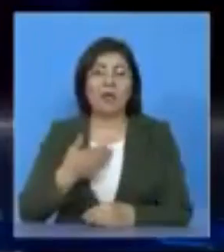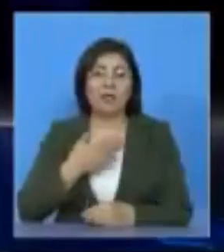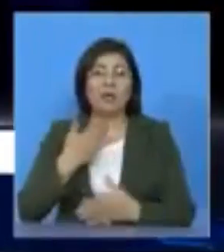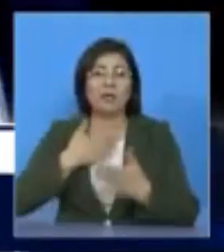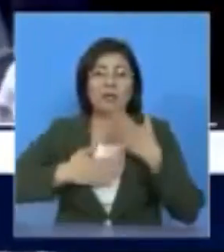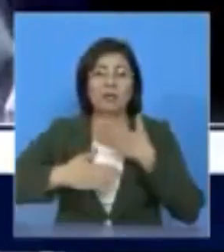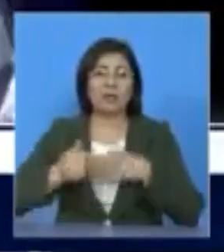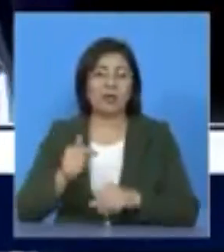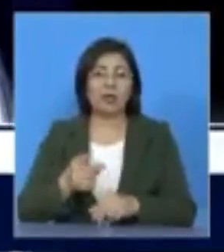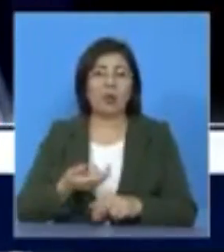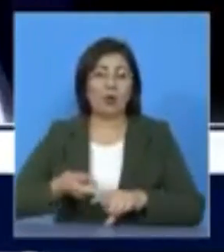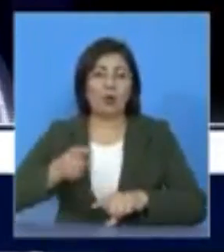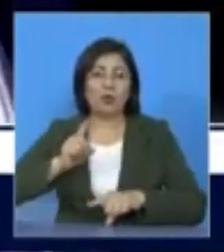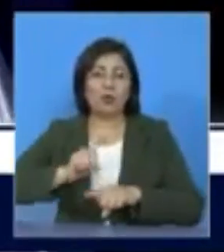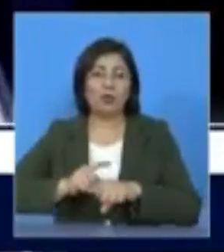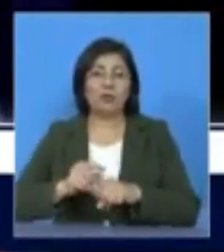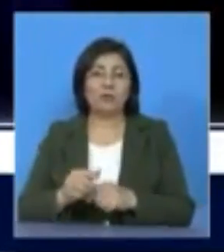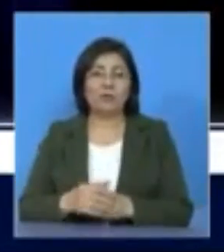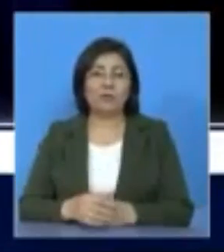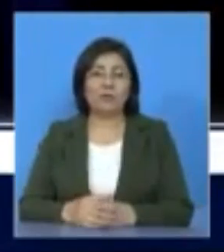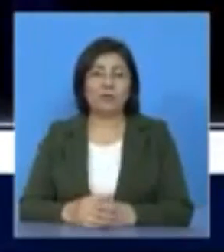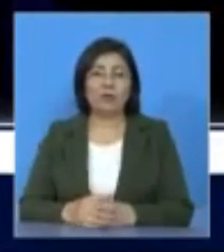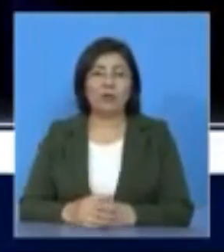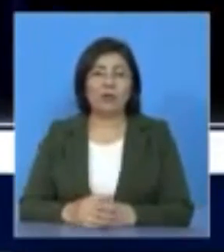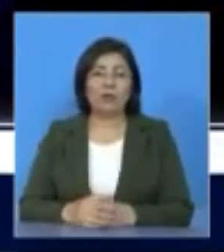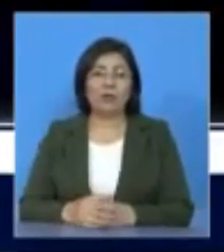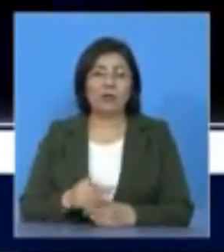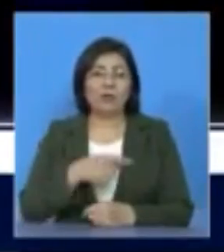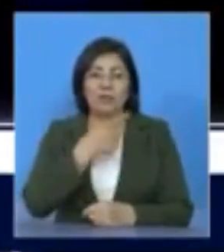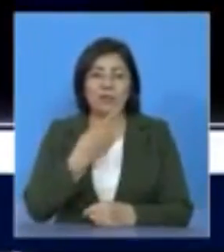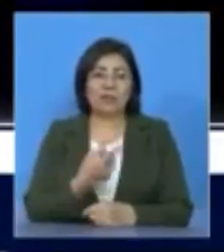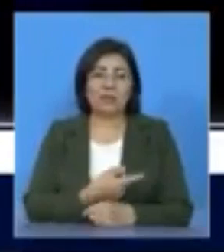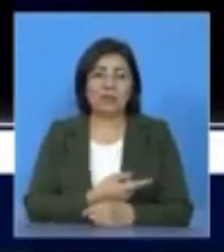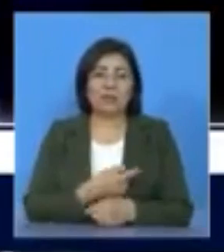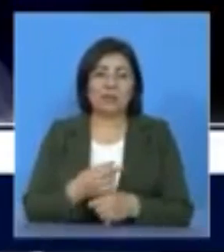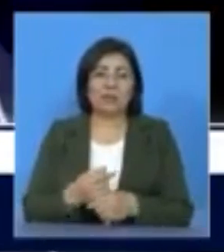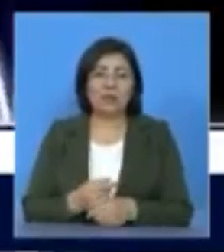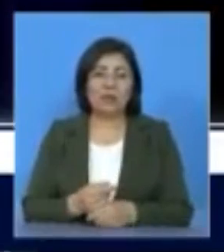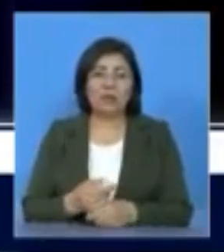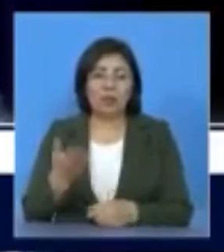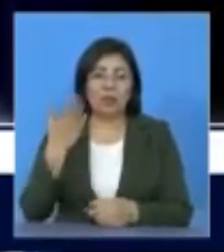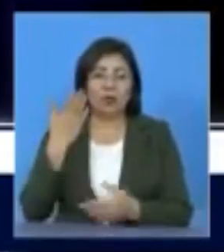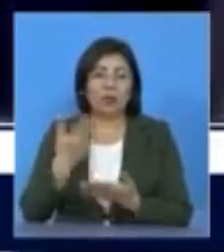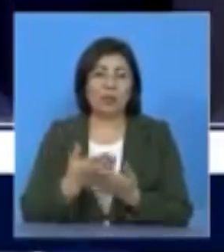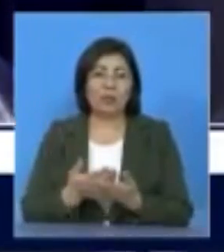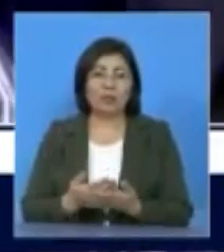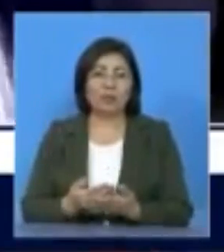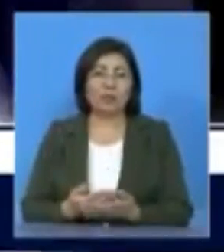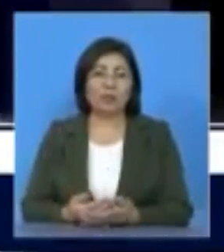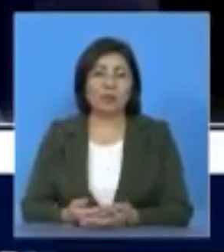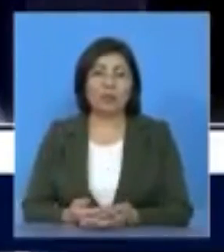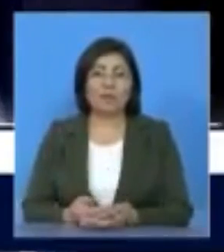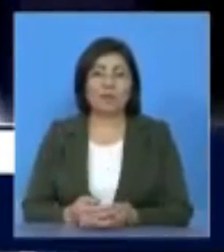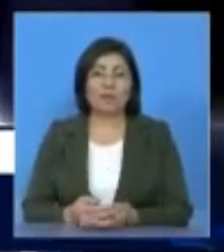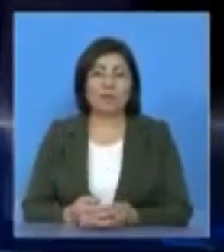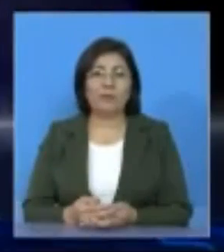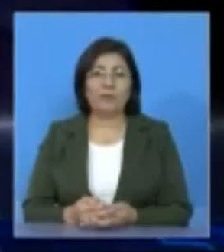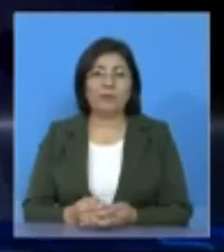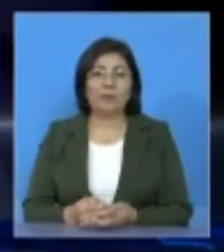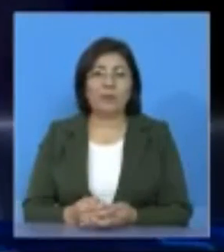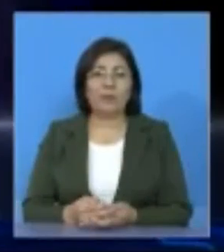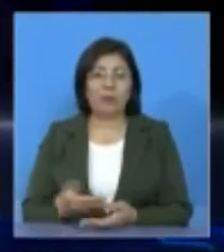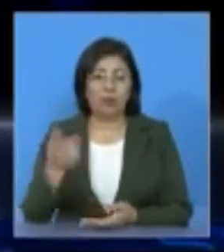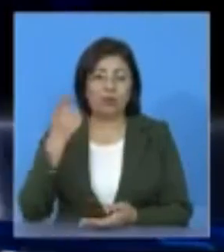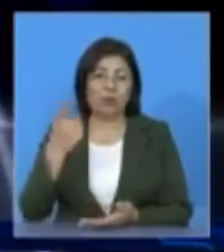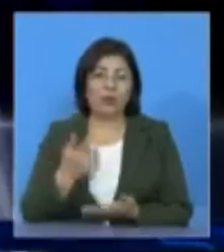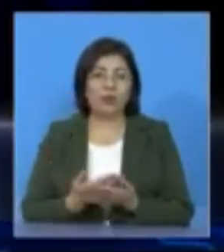рада. Я вообще прям так сильно не настраивалась на то, что у меня будет первое место, то, что я